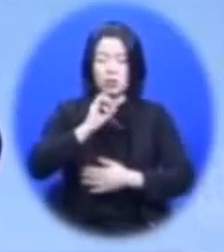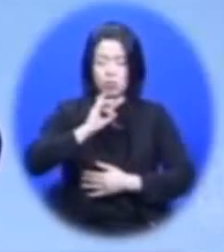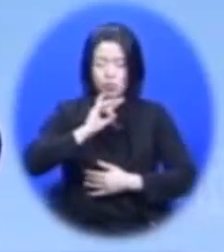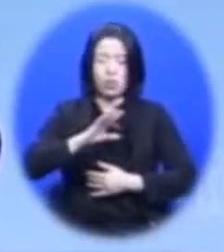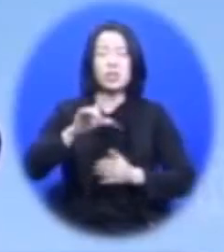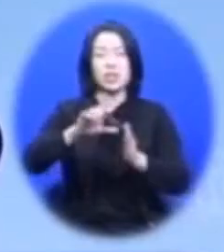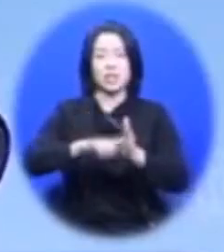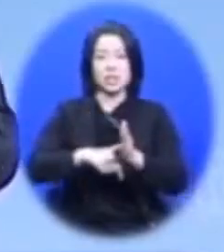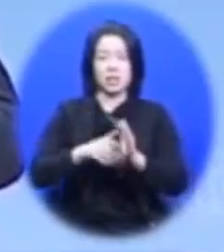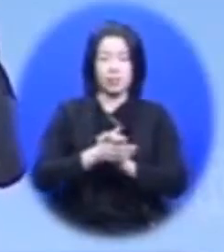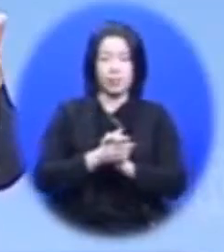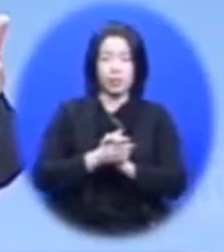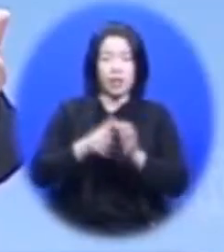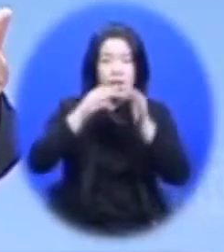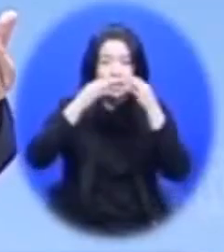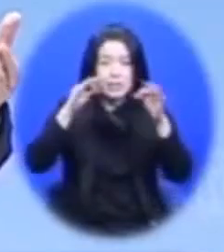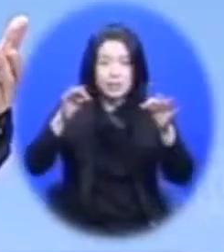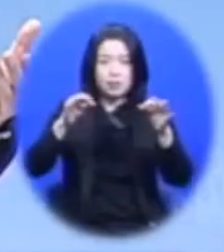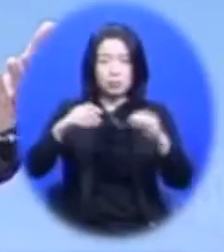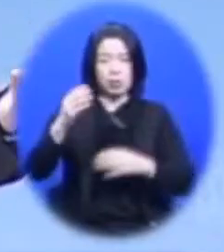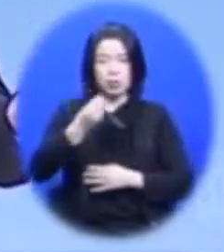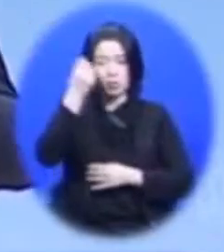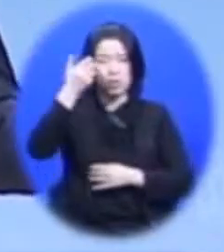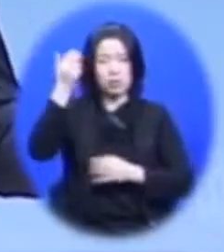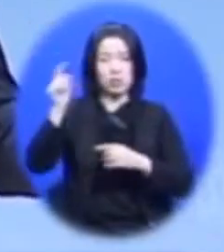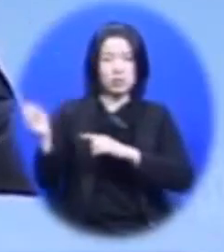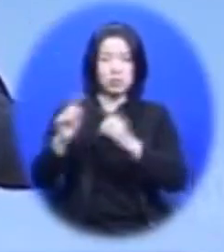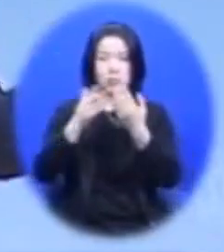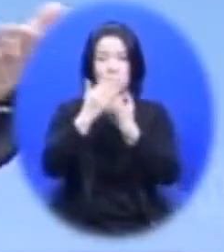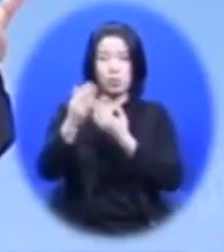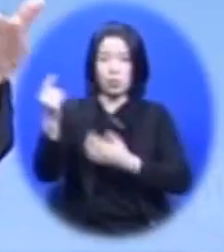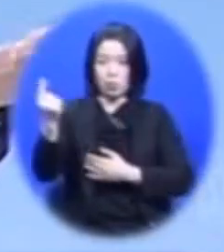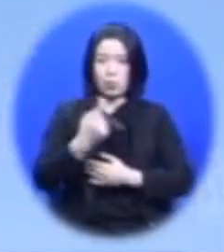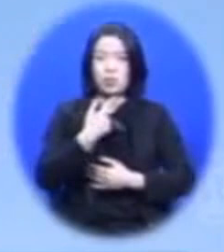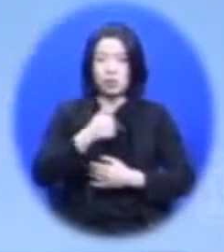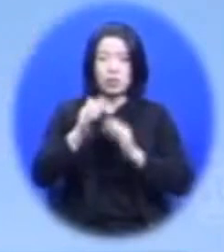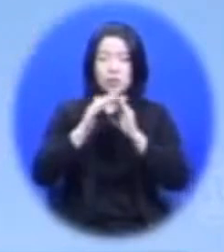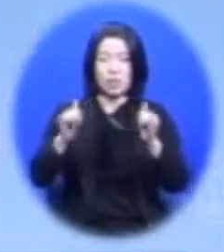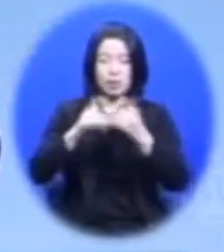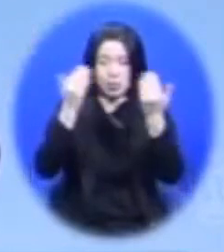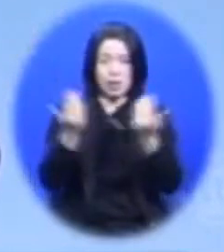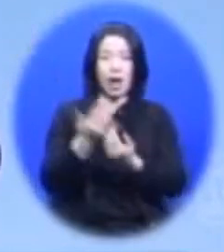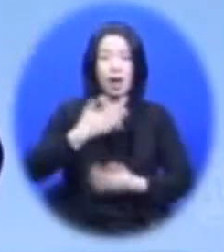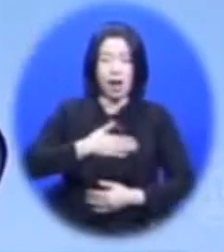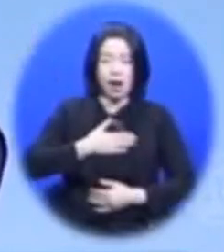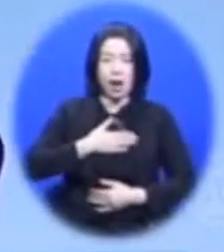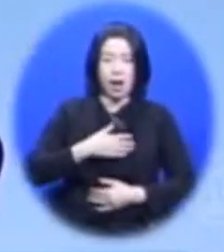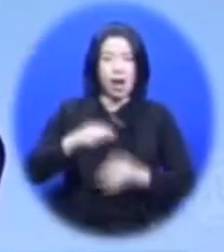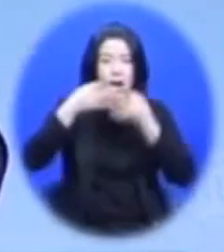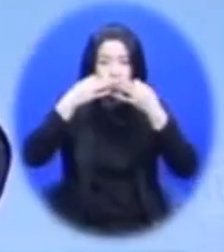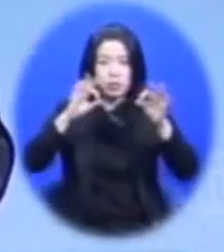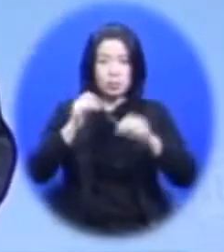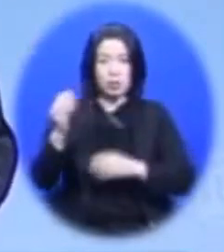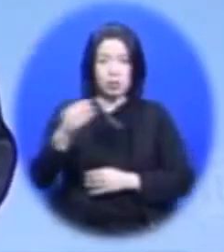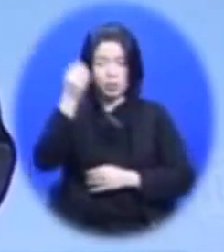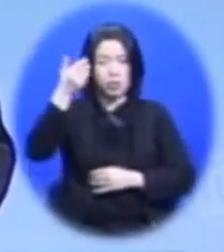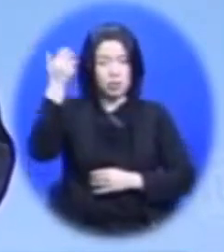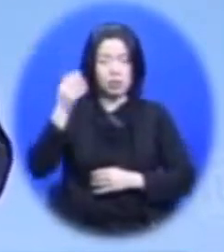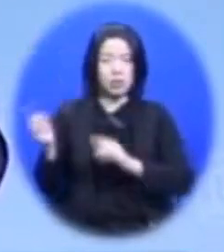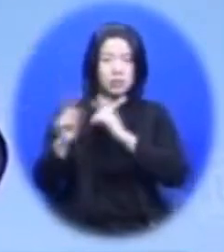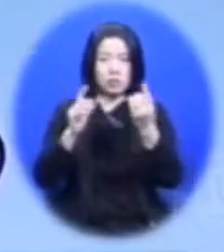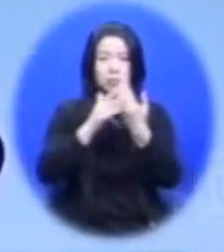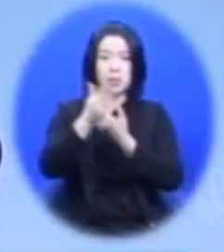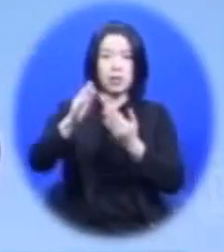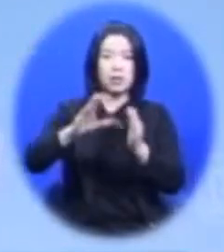시간입니다. 금요 성령 집회에 오셨던 분들은 아마 다 아시겠습니다만 금요 성령 집회 때 굳이